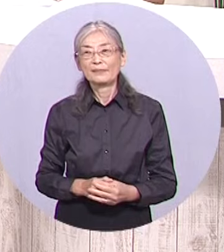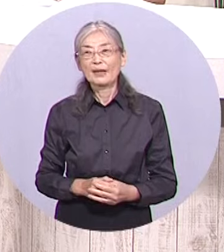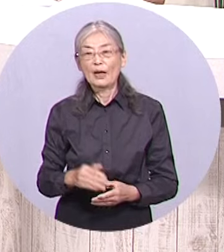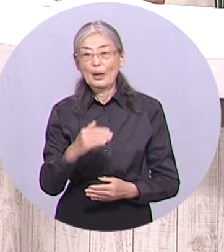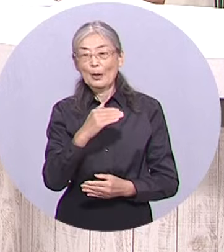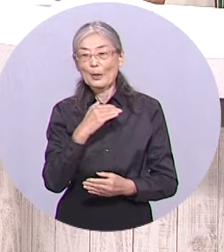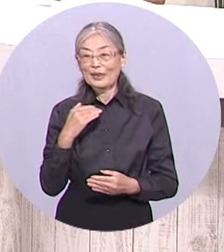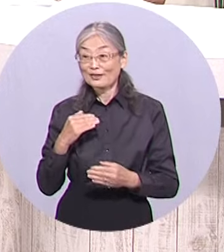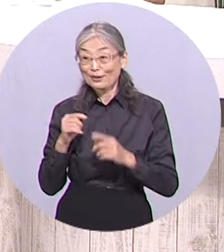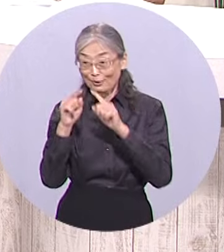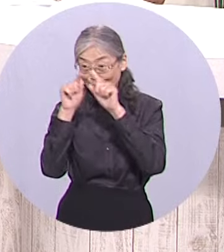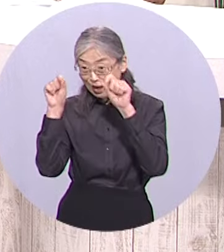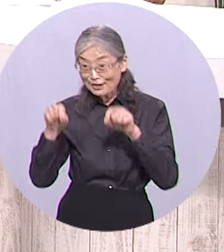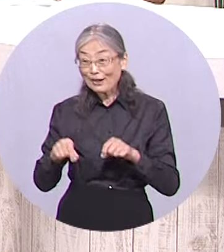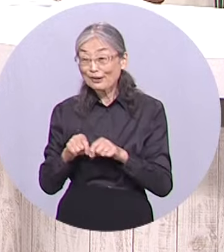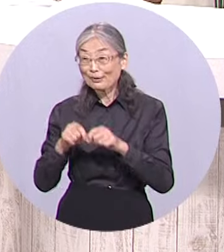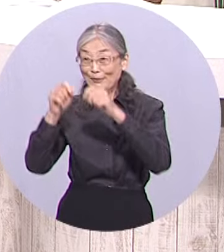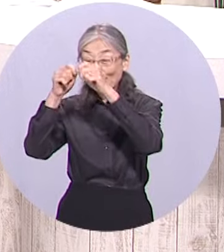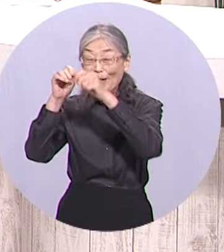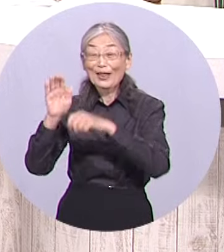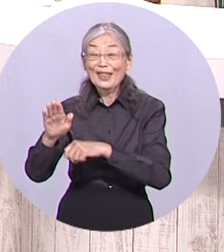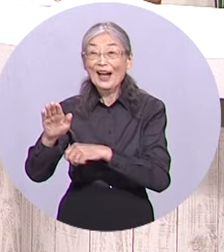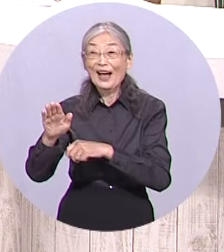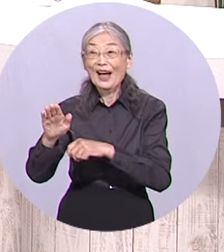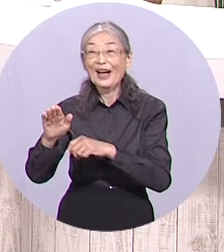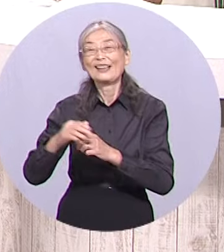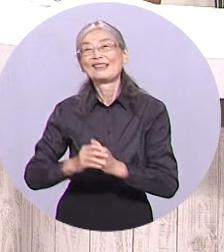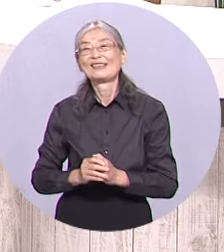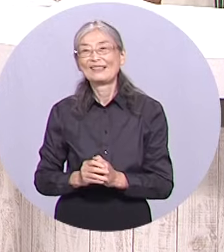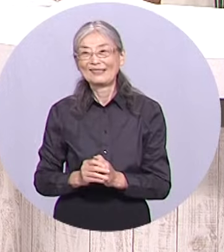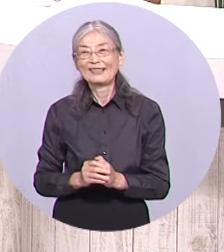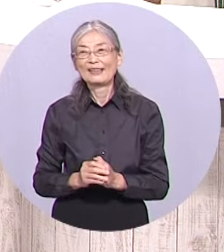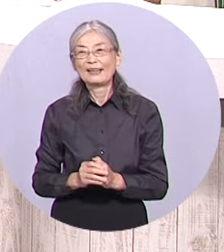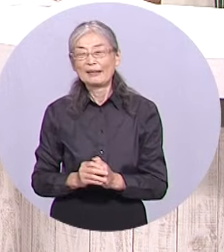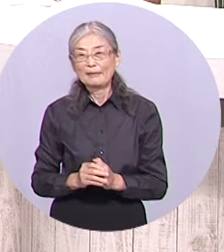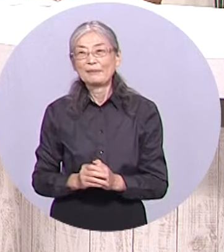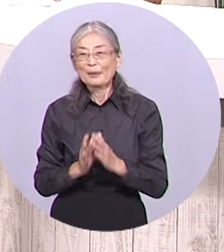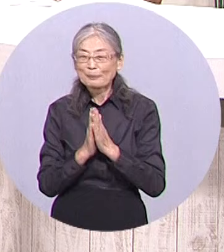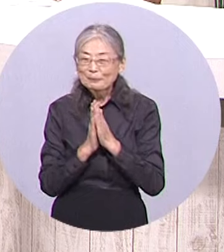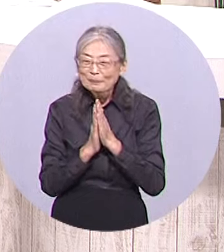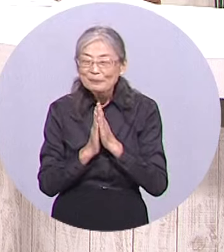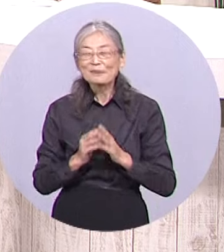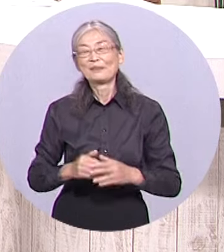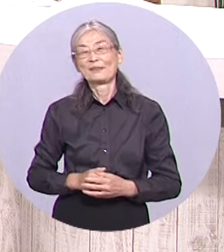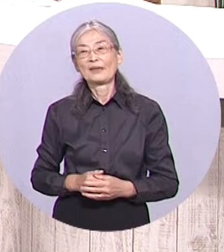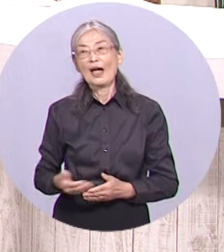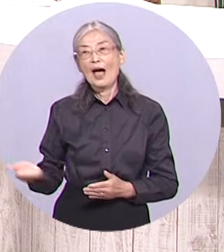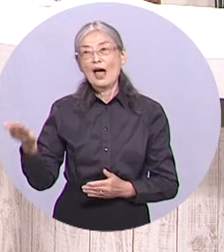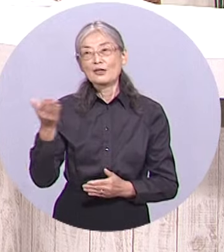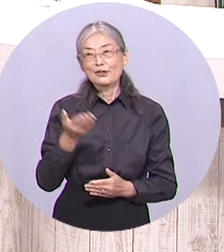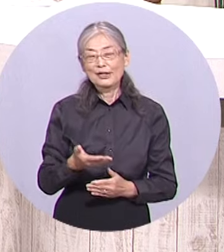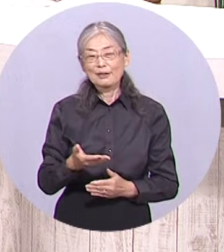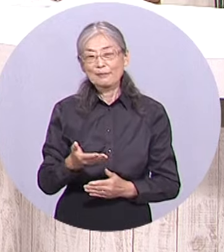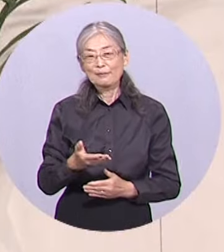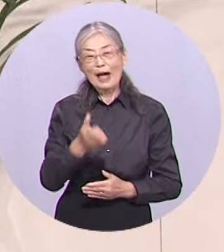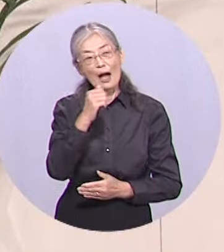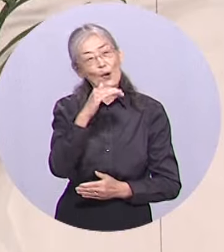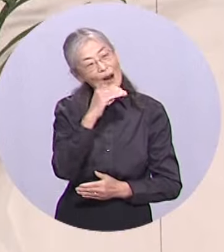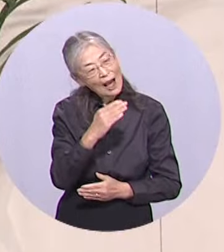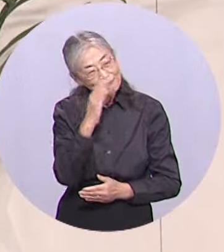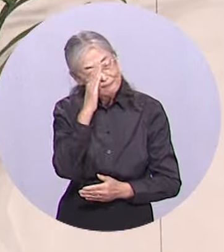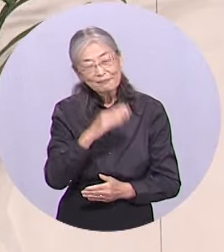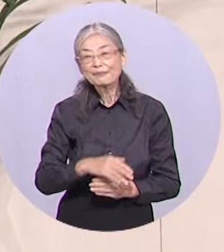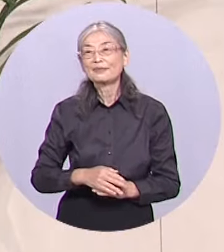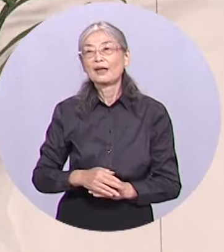私たちが書いたお願い事も飾られてましたね、 はい、嬉しいですね。 叶いますように続いてのコーナーはアンゴラちゃん。 は